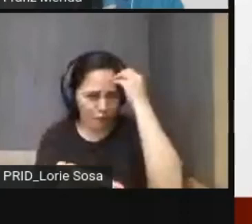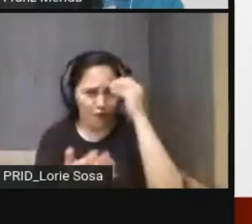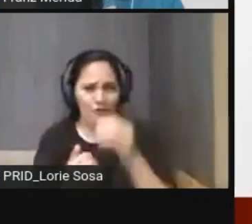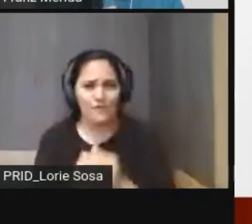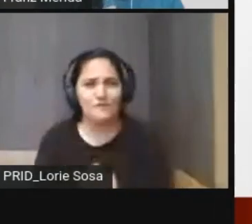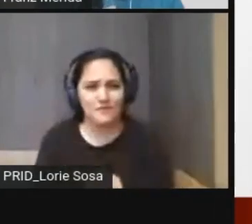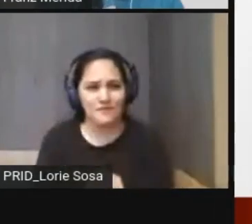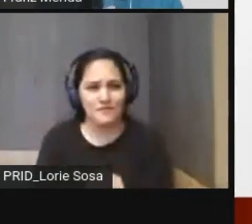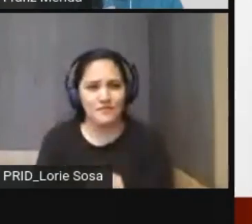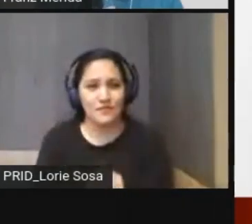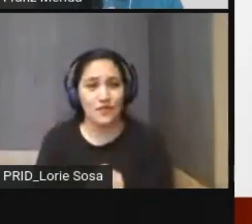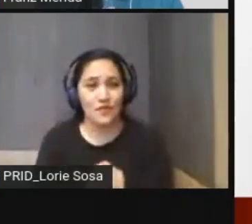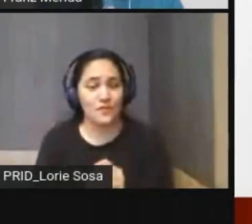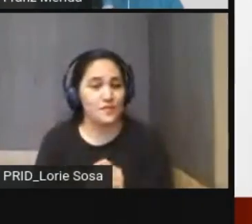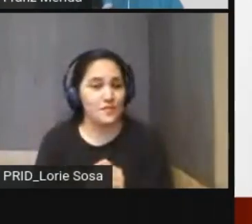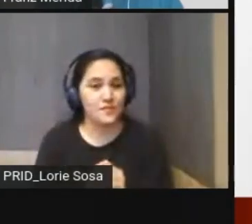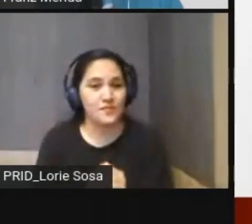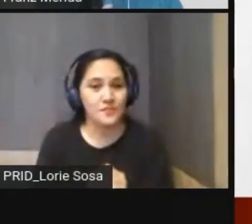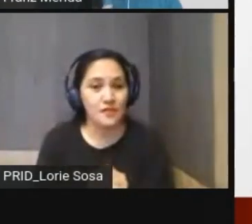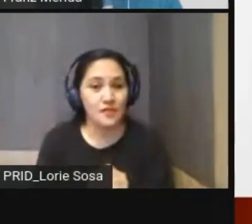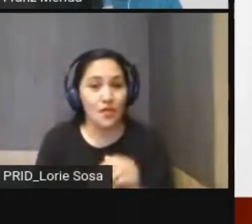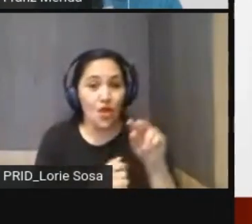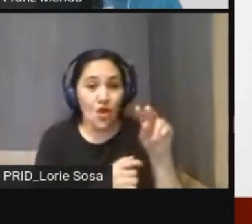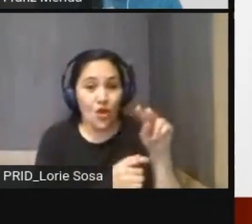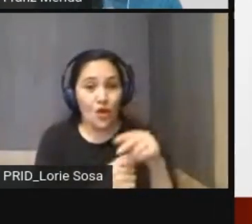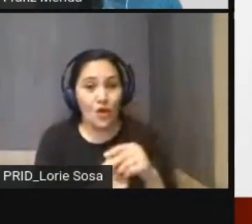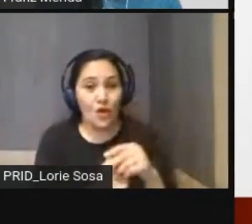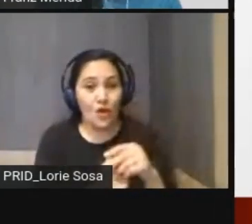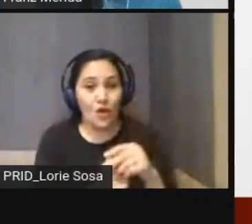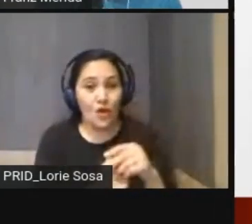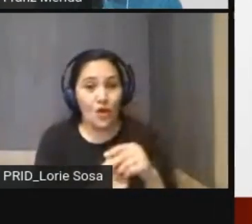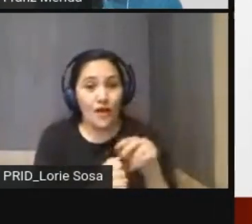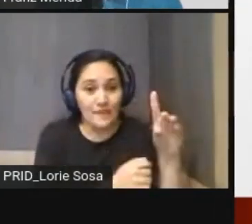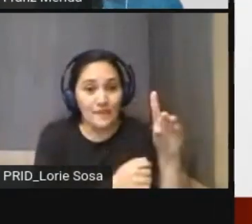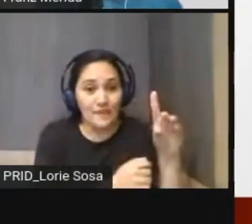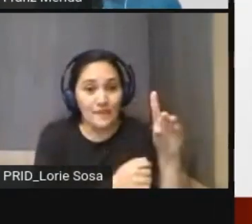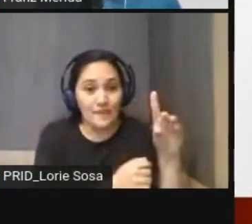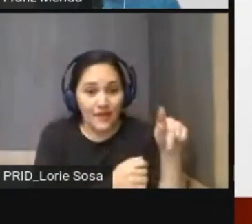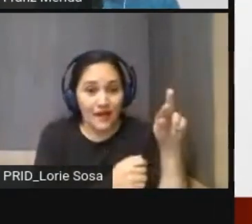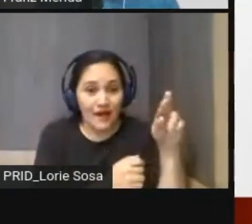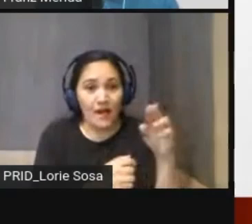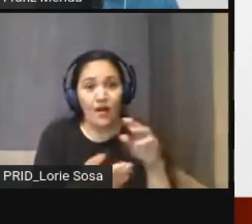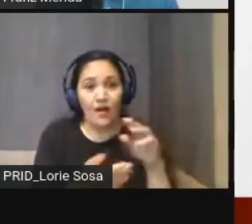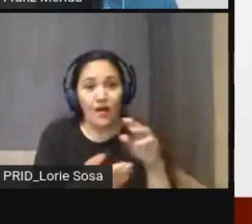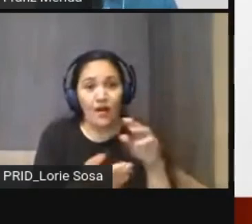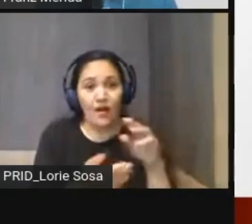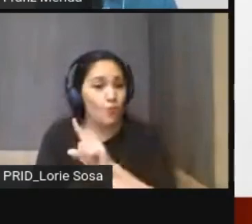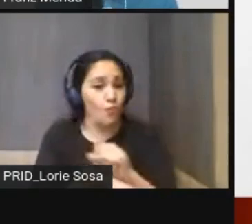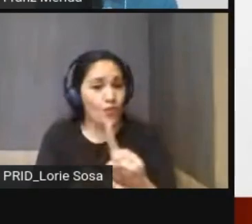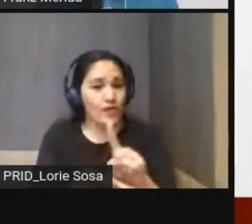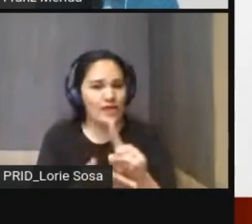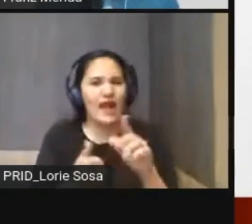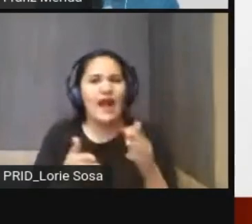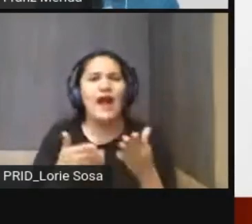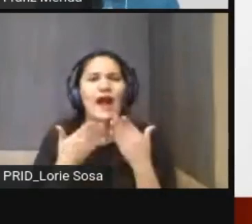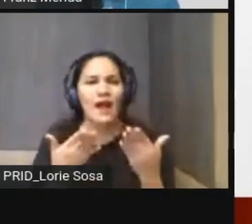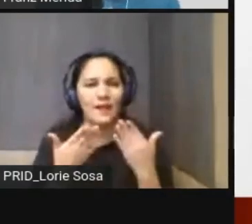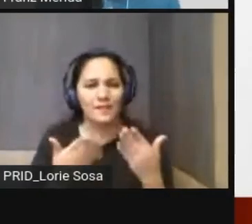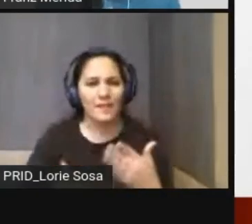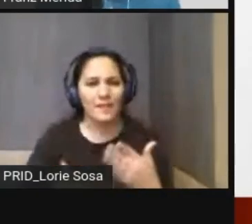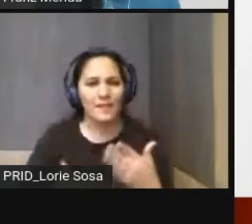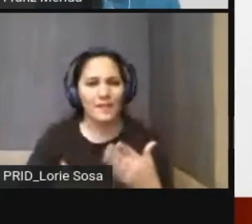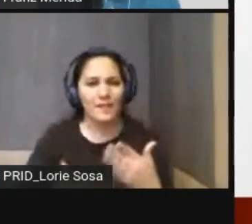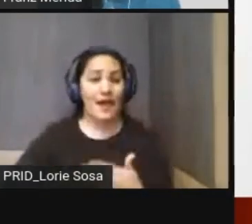ating NDPR week, no, although late na, but happy NDPR week pa din or month. And I'm